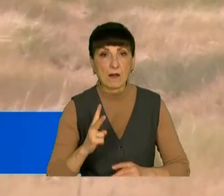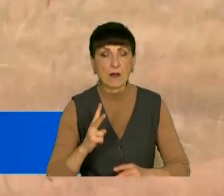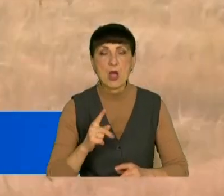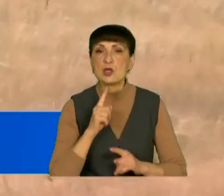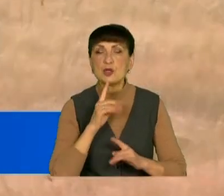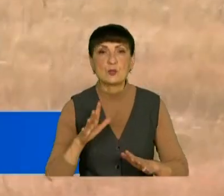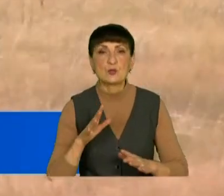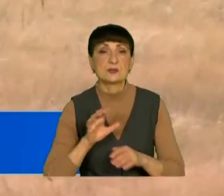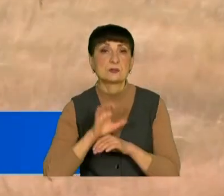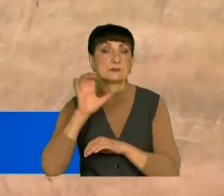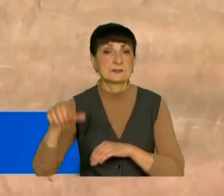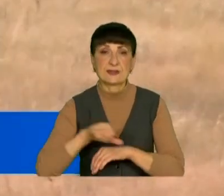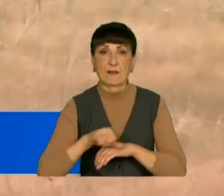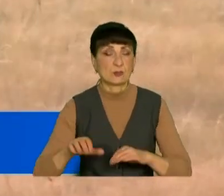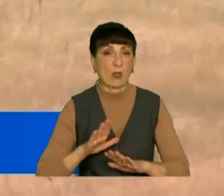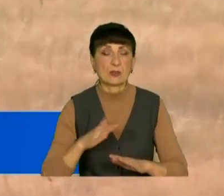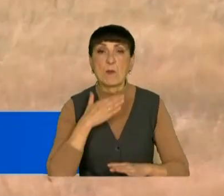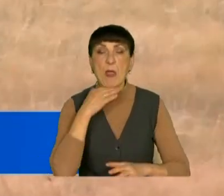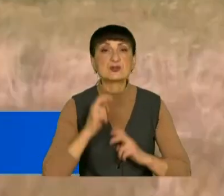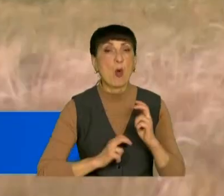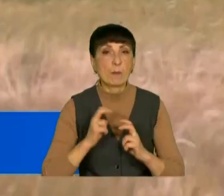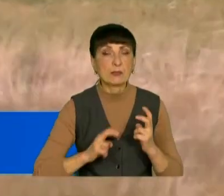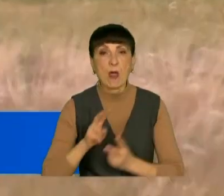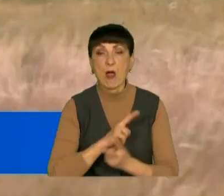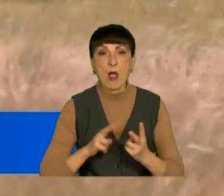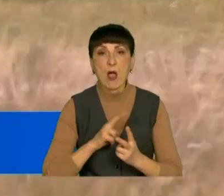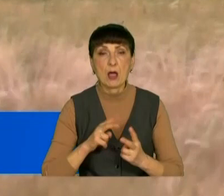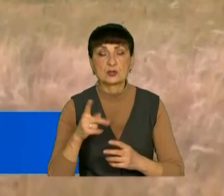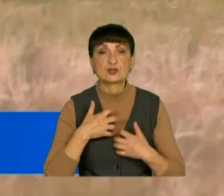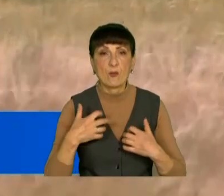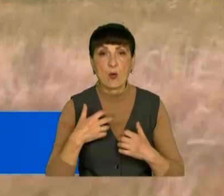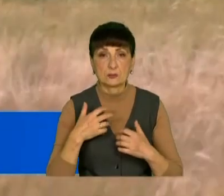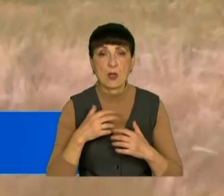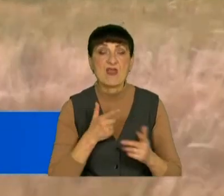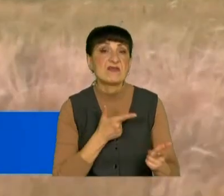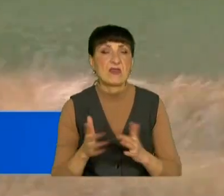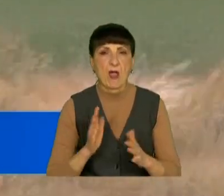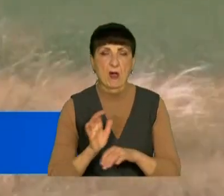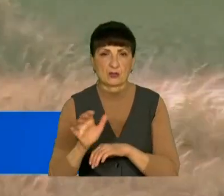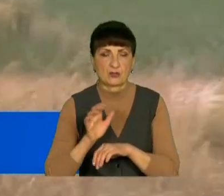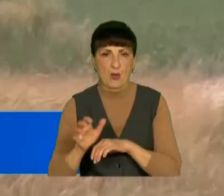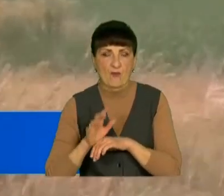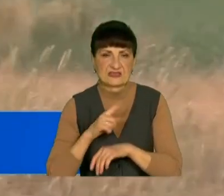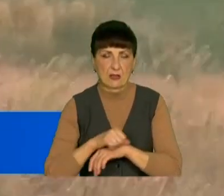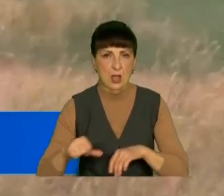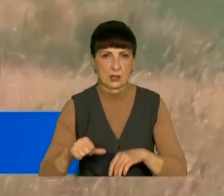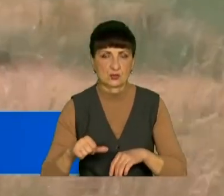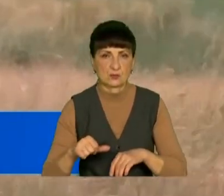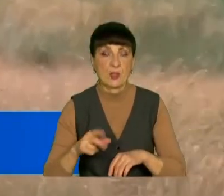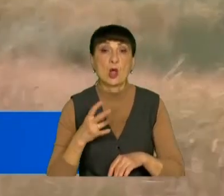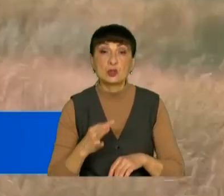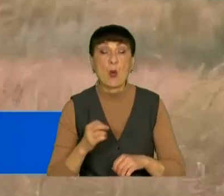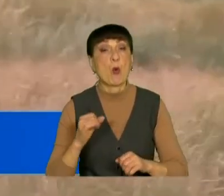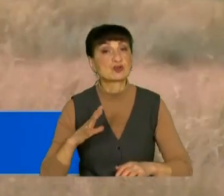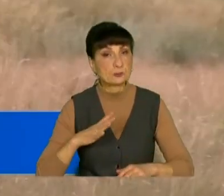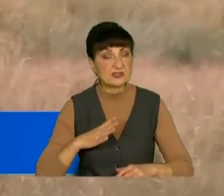будет уходить на экспорт. По его словам, мясокомбинаты, обрабатывающие туши животных, не готовы поставлять продукцию за границу. Но не